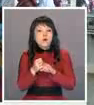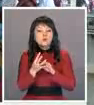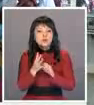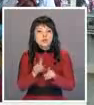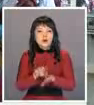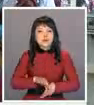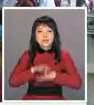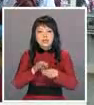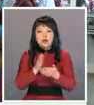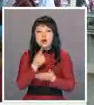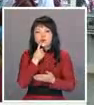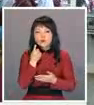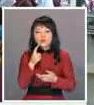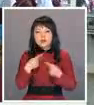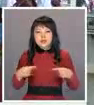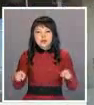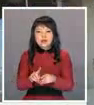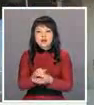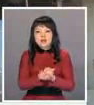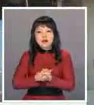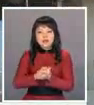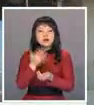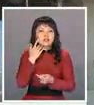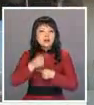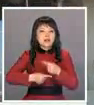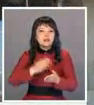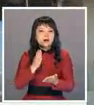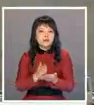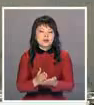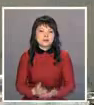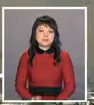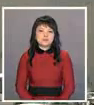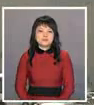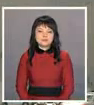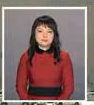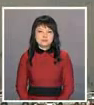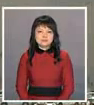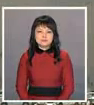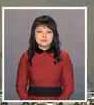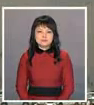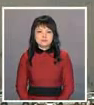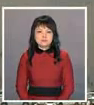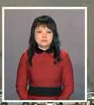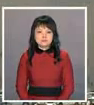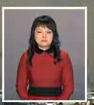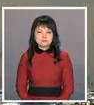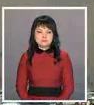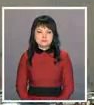де 100-ден аса ұлт пен ұлыстың татулығының жемісі. Ақтөбе облысынан Әлия Таласова, Болат Молдағалиев, Қазақстан ұлттық телеарнасы.